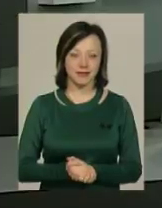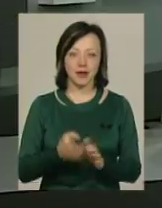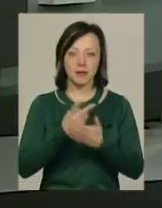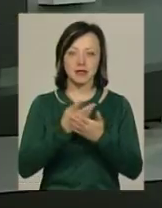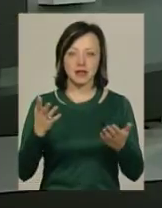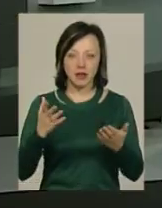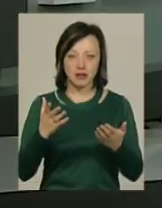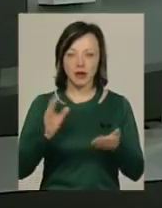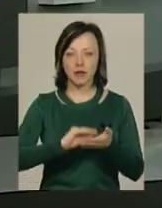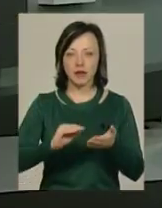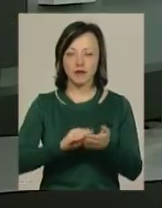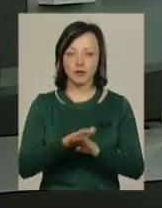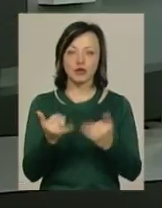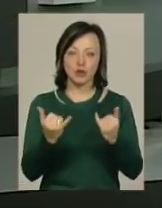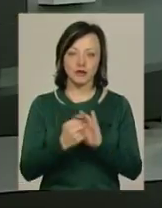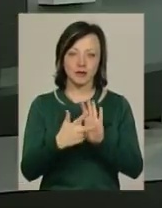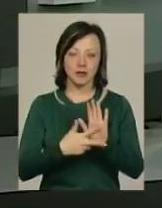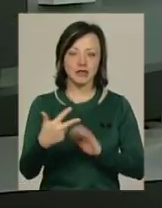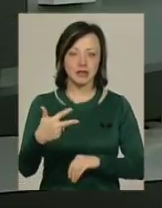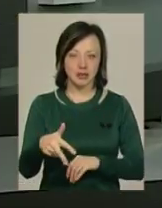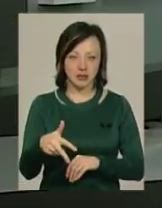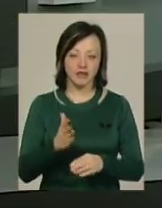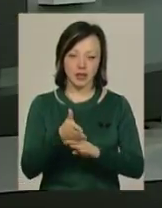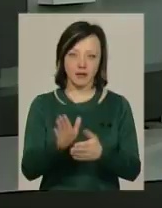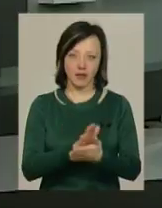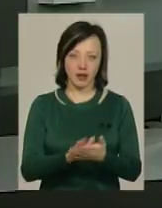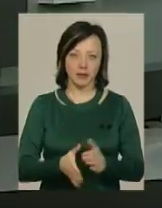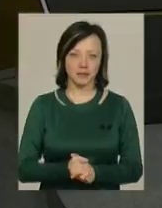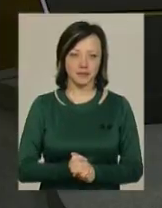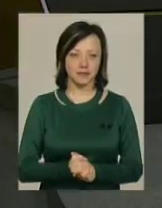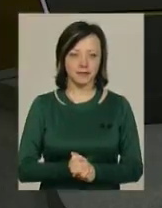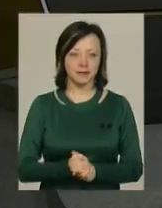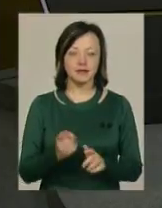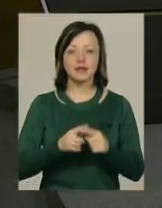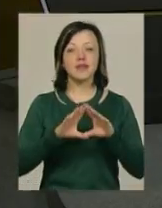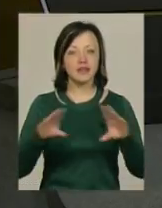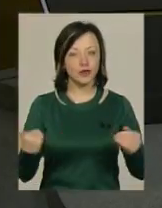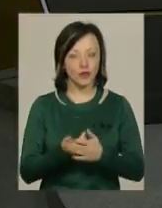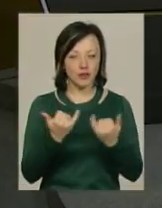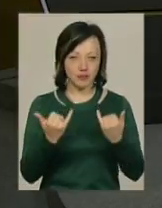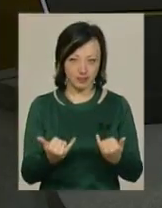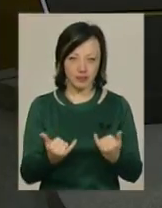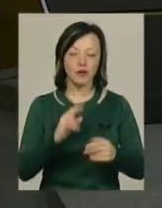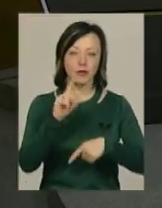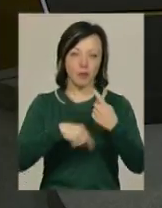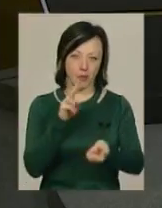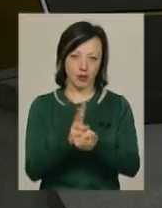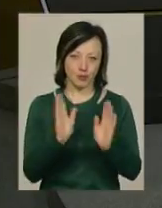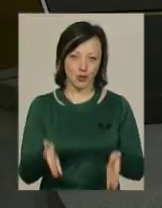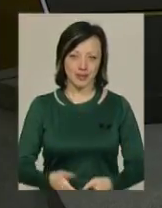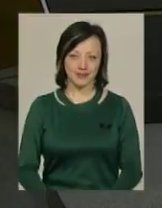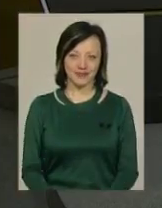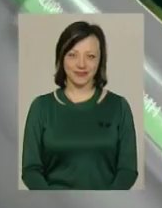Презентація роману Галини Рис відбудеться сьогодні о 18:30, вхід вільний. І це всі новини на цю годину. Побачимось!